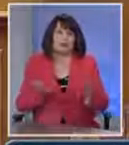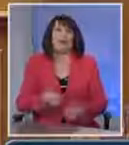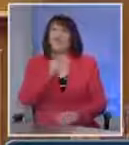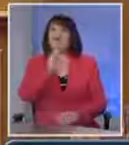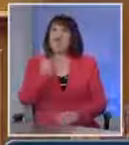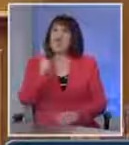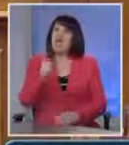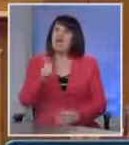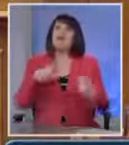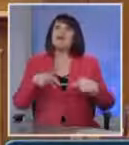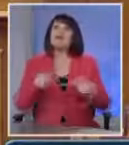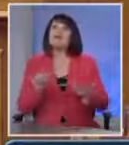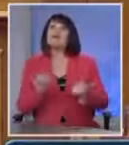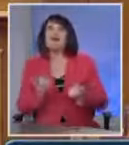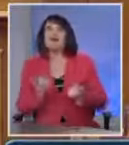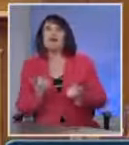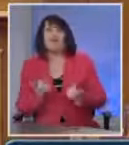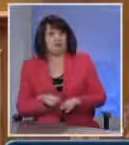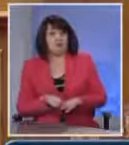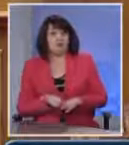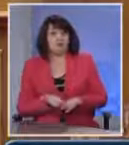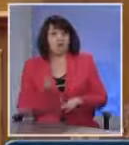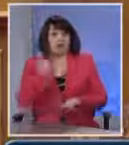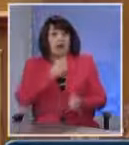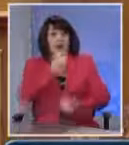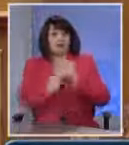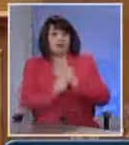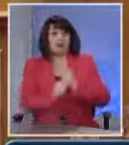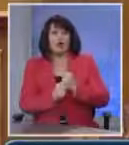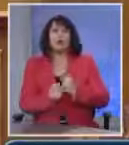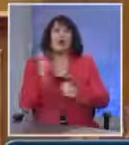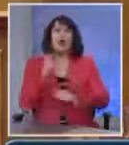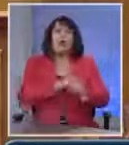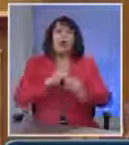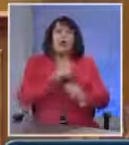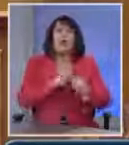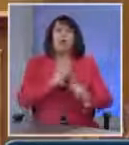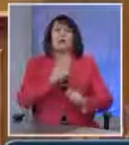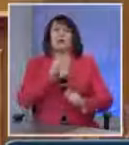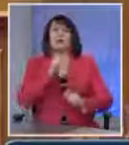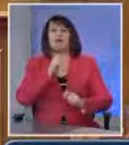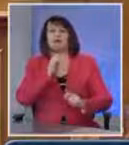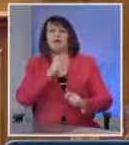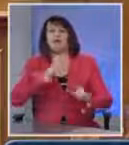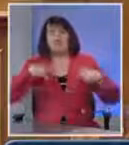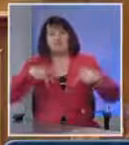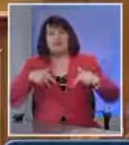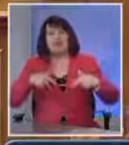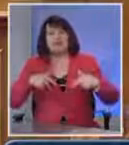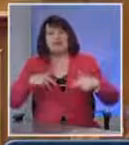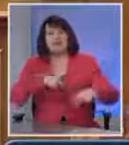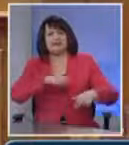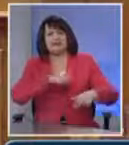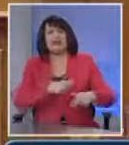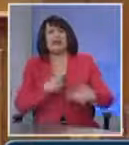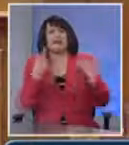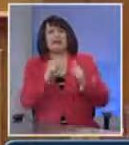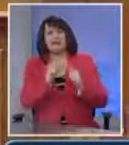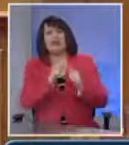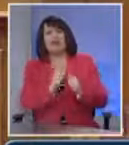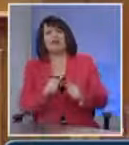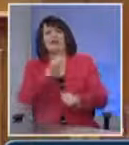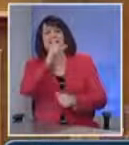λέει δεν έχει κυβέρνηση, δεν είχε 1,5 χρόνο να κάνει κυβέρνηση. Η Ισπανία Δεν έχει 7 μήνες να κάνει κυβέρνηση. Η Ιταλία κάθε 9